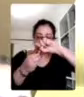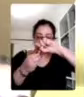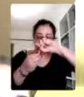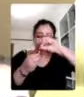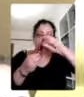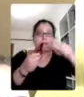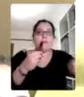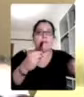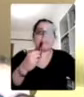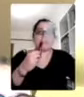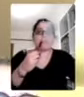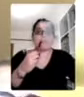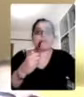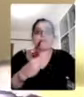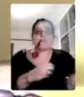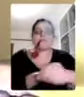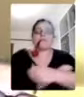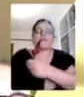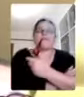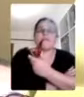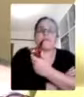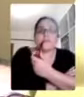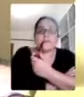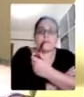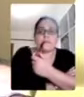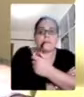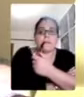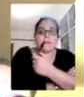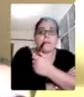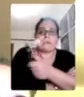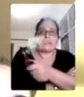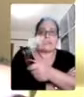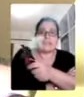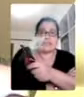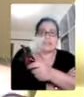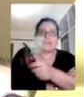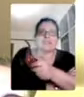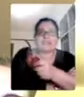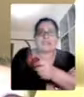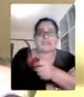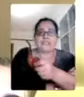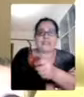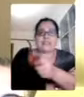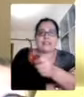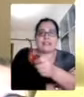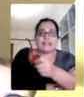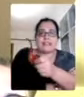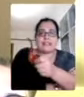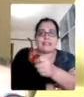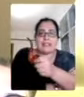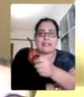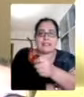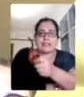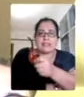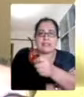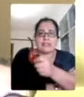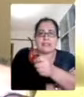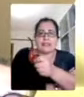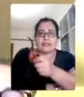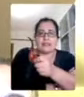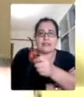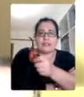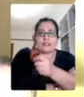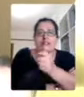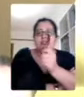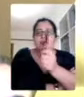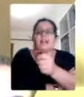İlk pipolarımdan biridir. Hala çok severek içerim. Tatile giderken muhakkak yanımda götürürüm. Savinelli'nin Siena serisi miydi?